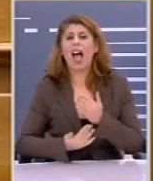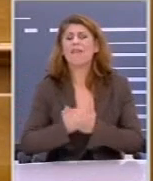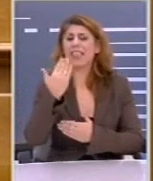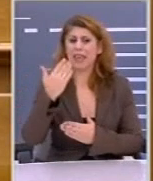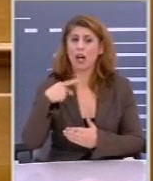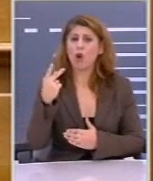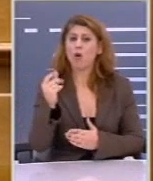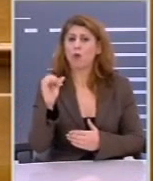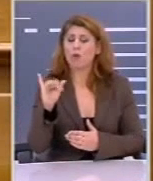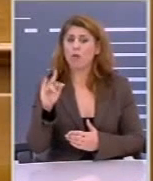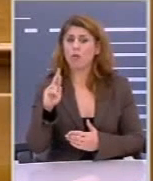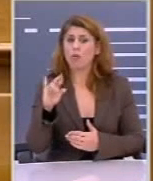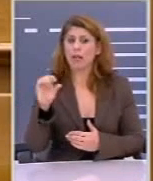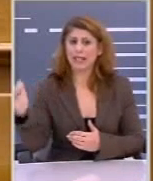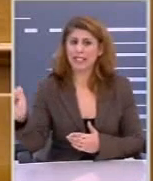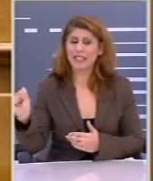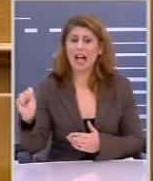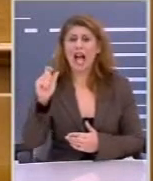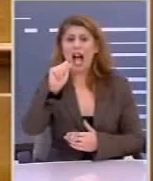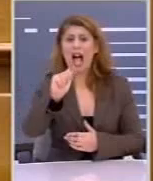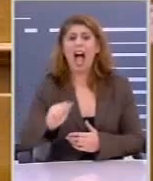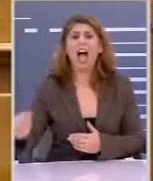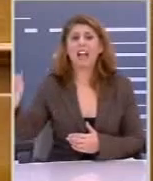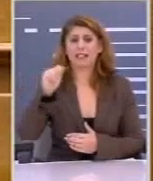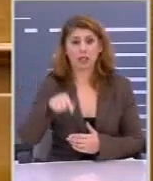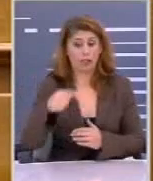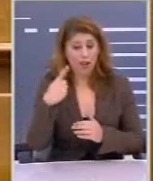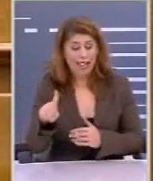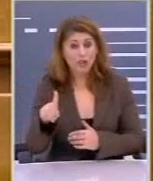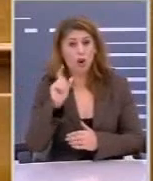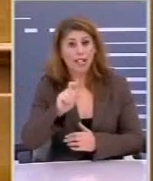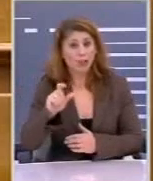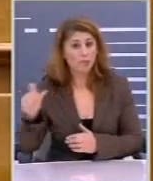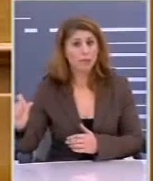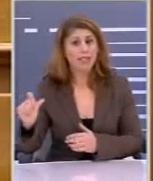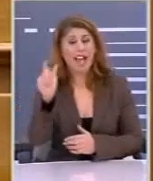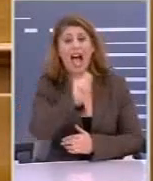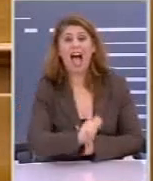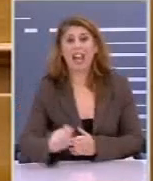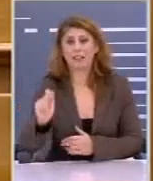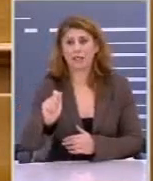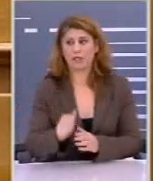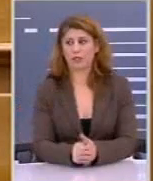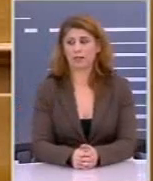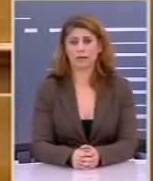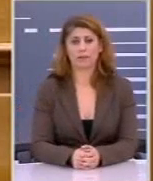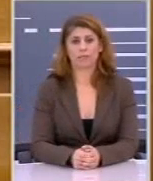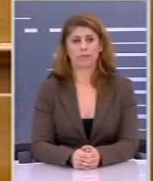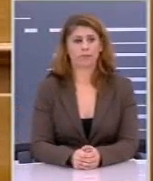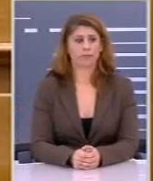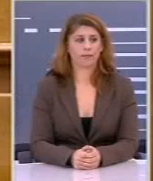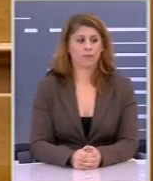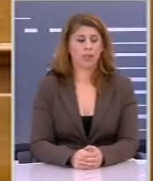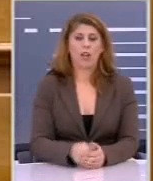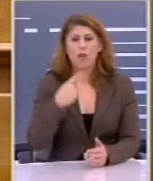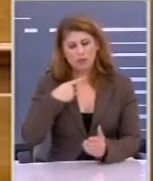Γιώργιος Κουρής, μέτοχος του τηλεοπτικού σταθμού Alter. Εδώ να πούμε πάνω από 100 εκατομμύρια το Alter. Και να πούμε εδώ, και θα τα σημαίνω ένα-ένα γιατί δεν έχουμε και πολύ χρόνο, όπως διαβάζω